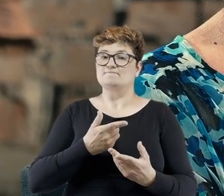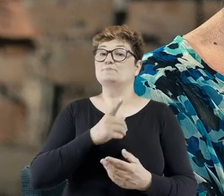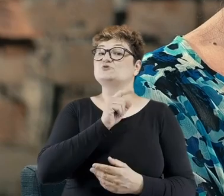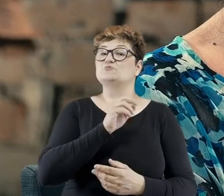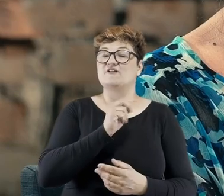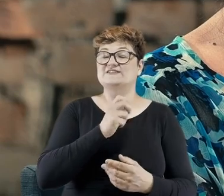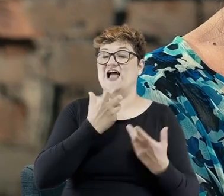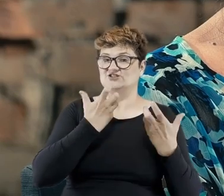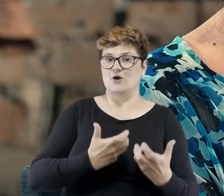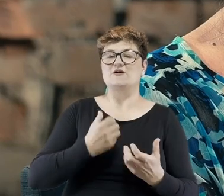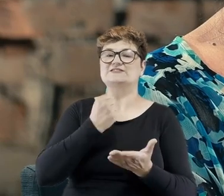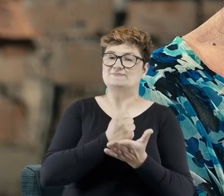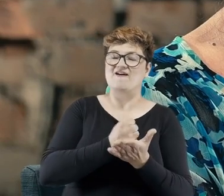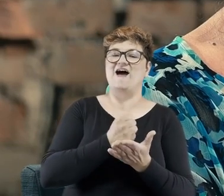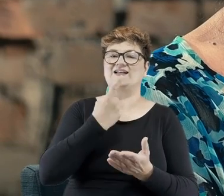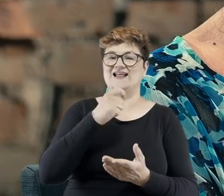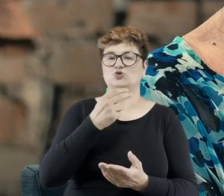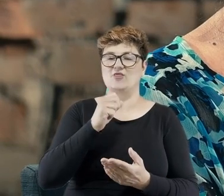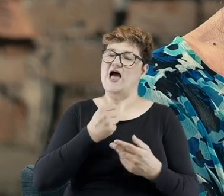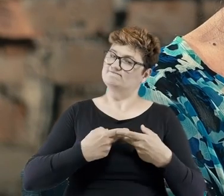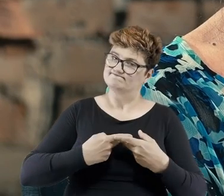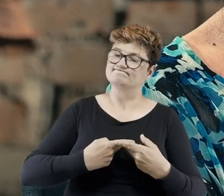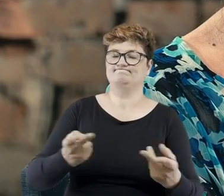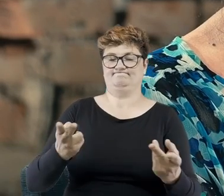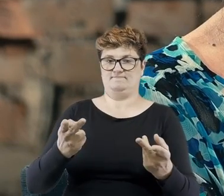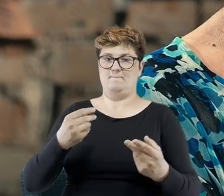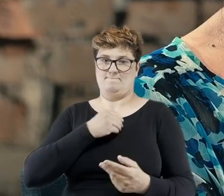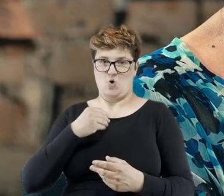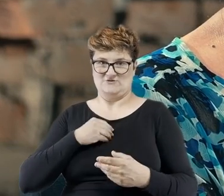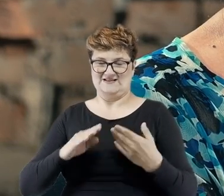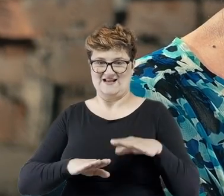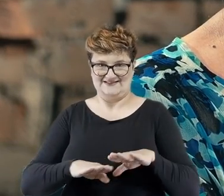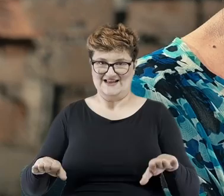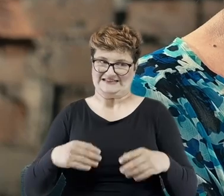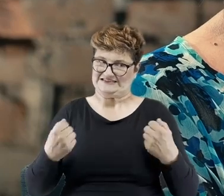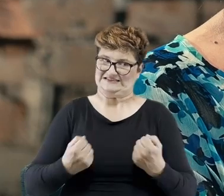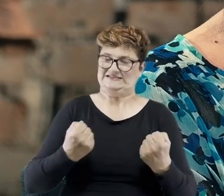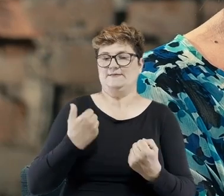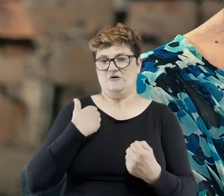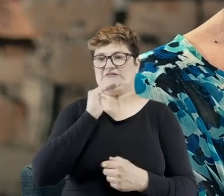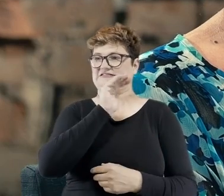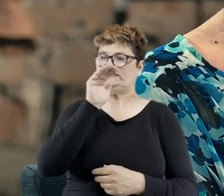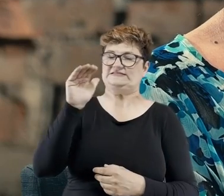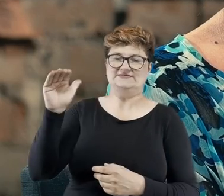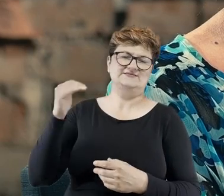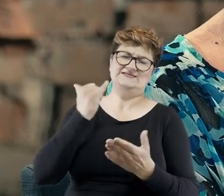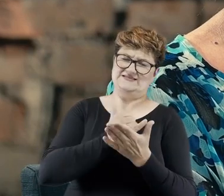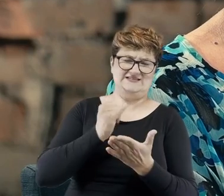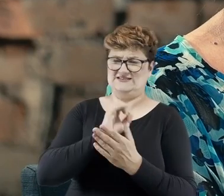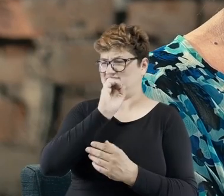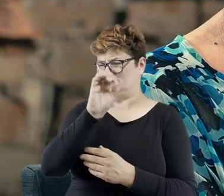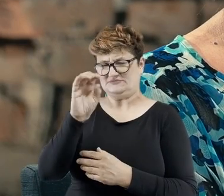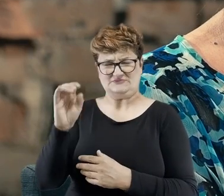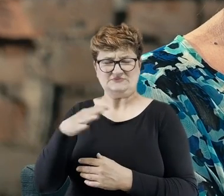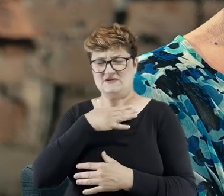Przybyszewska oczywiście bardzo chciała, żeby sprawa Dantona została wystawiona na którejś z polskich scen i niezwykle o to zabiegała. U różnych postaci pisała